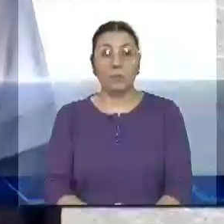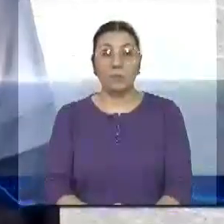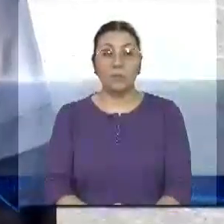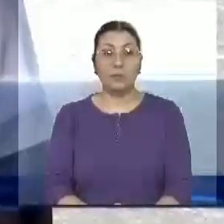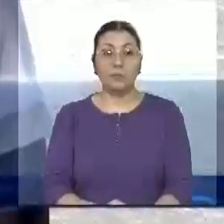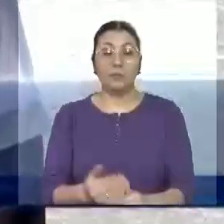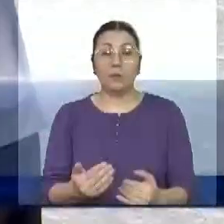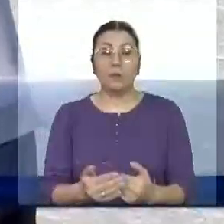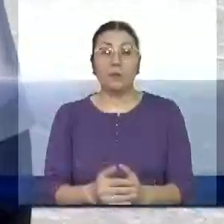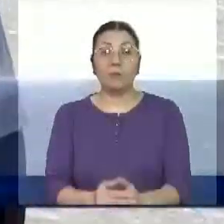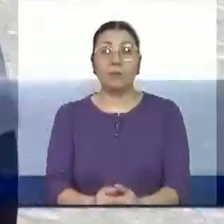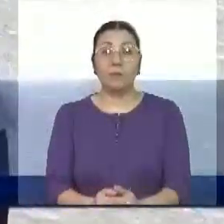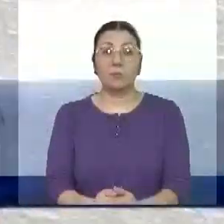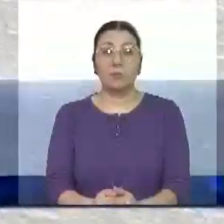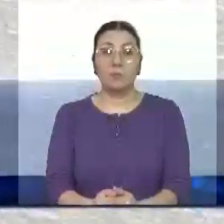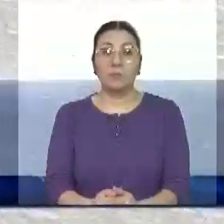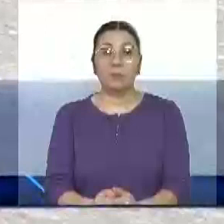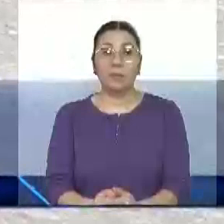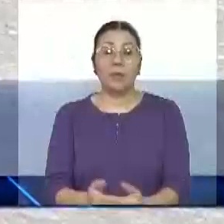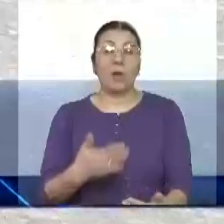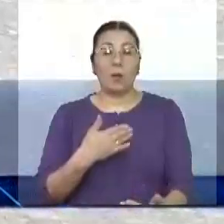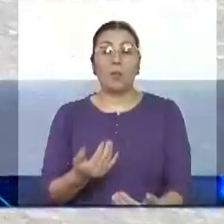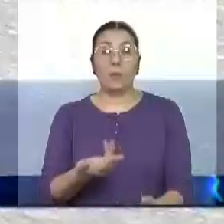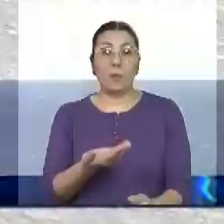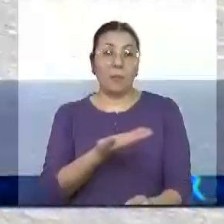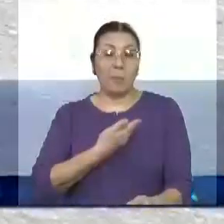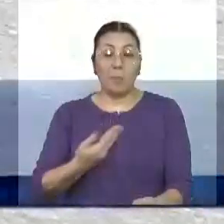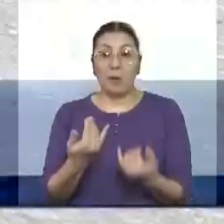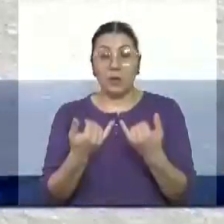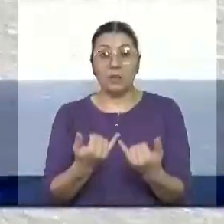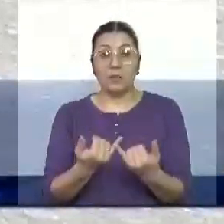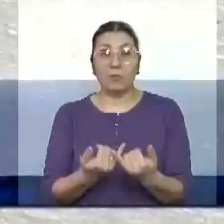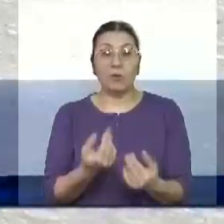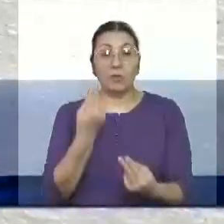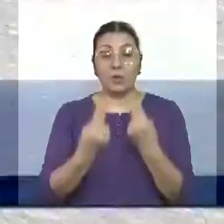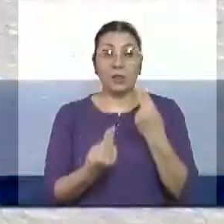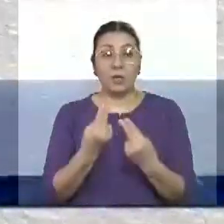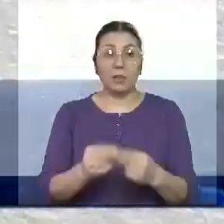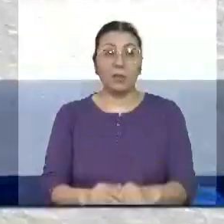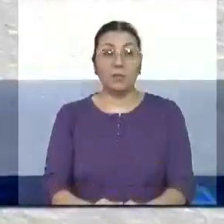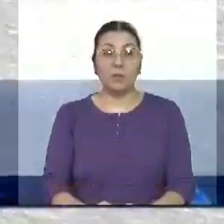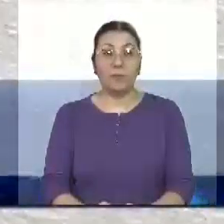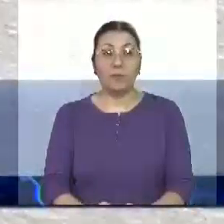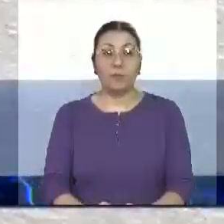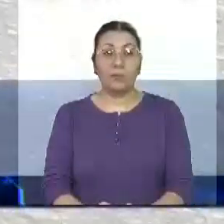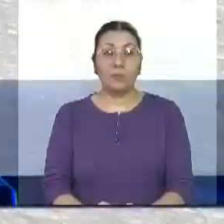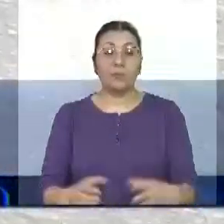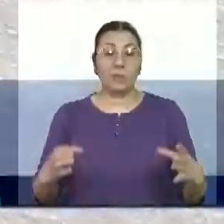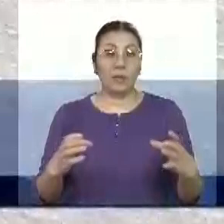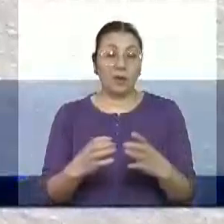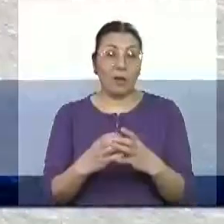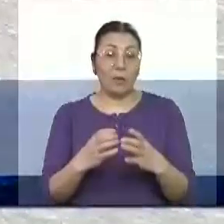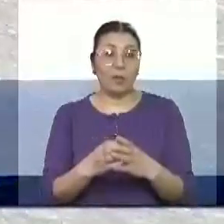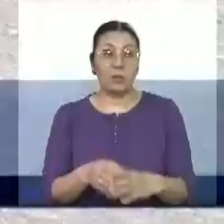проиграли. Почему? Как ты думаешь? Да, проиграли. Потому что, ну, команды не было, команды работы,